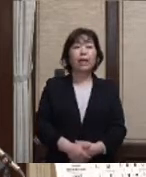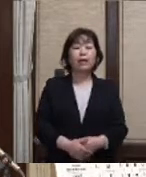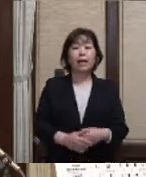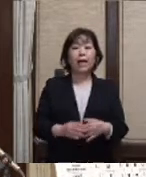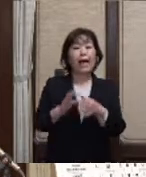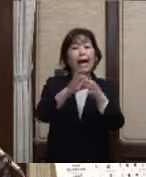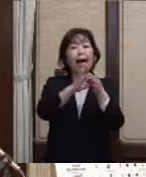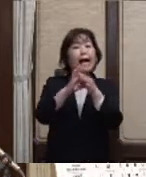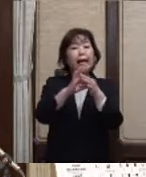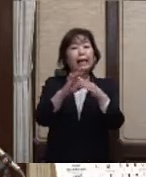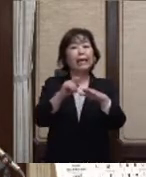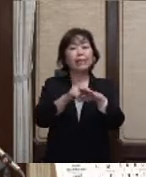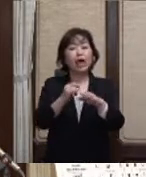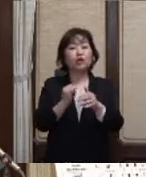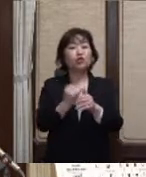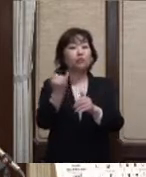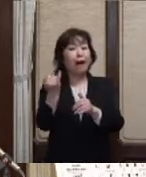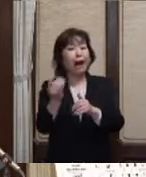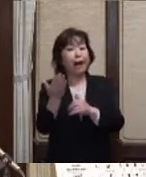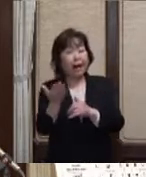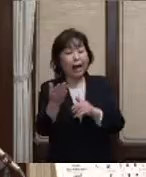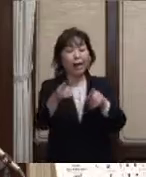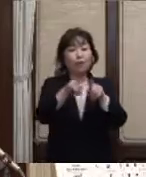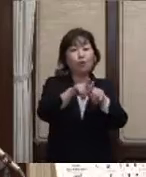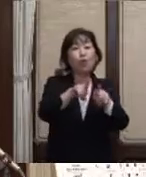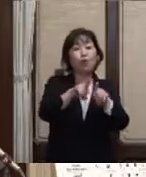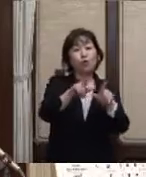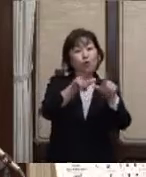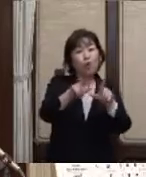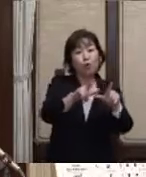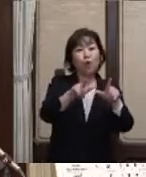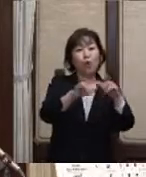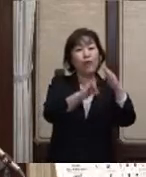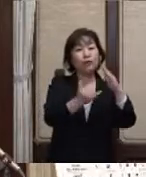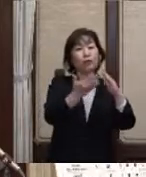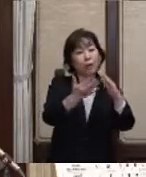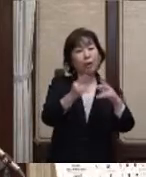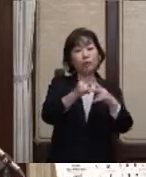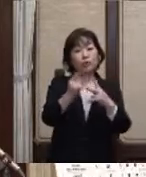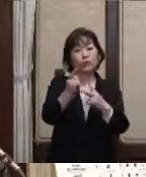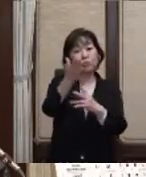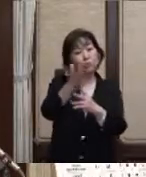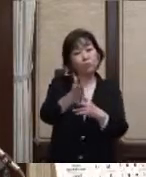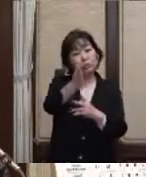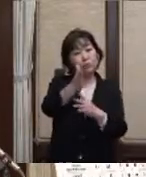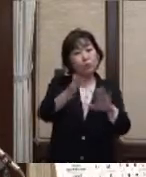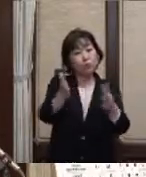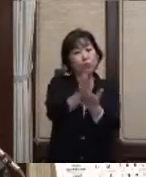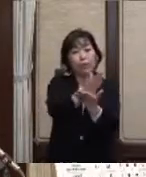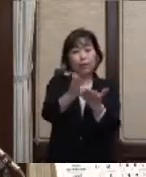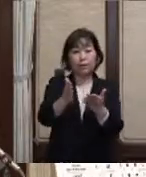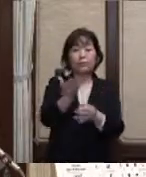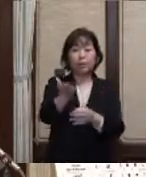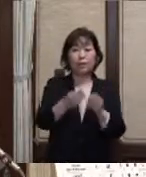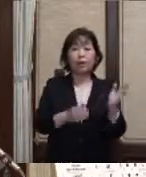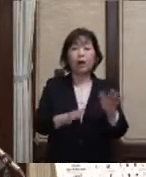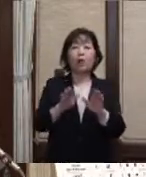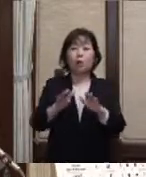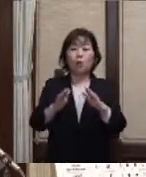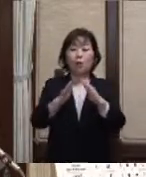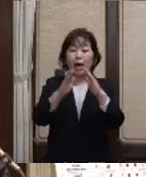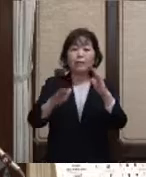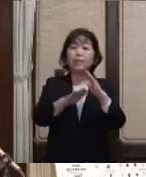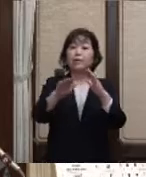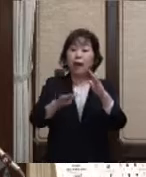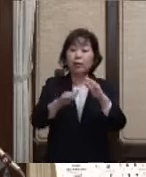その関係性を妻であるか、同居家族という範囲に収めておくかの線引きというの は、今回は世帯構成が分か